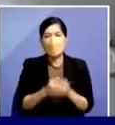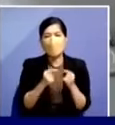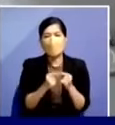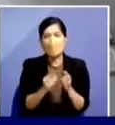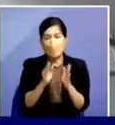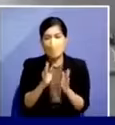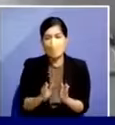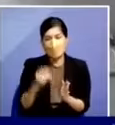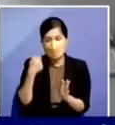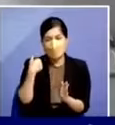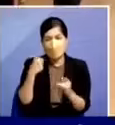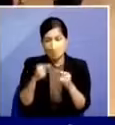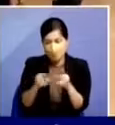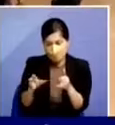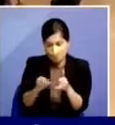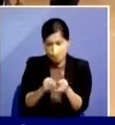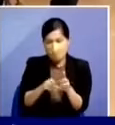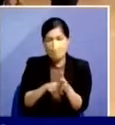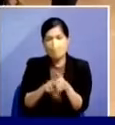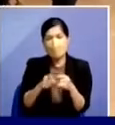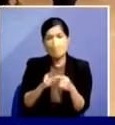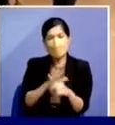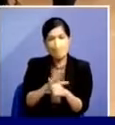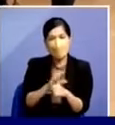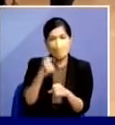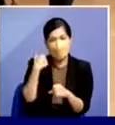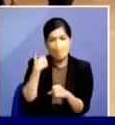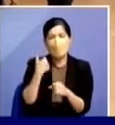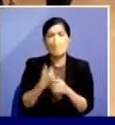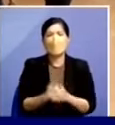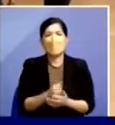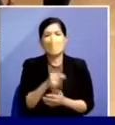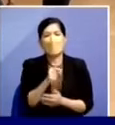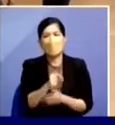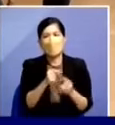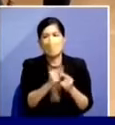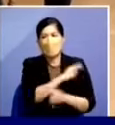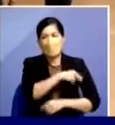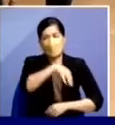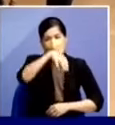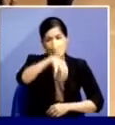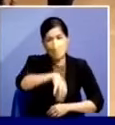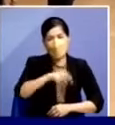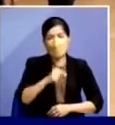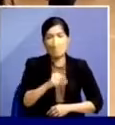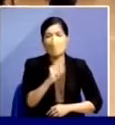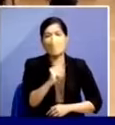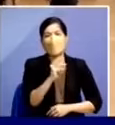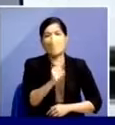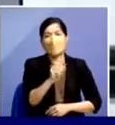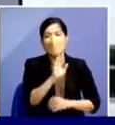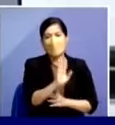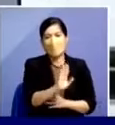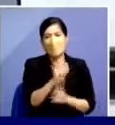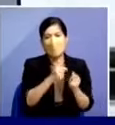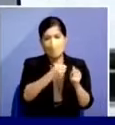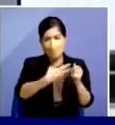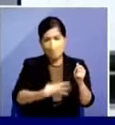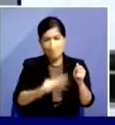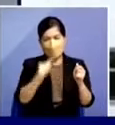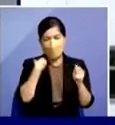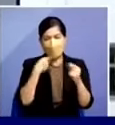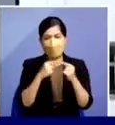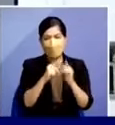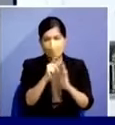บาลสนามมทร.ล้านนาตากแล้วก็โรงพยาบาลหลักใน4อำเภอฝั่งตะวันออกของจังหวัดตากนะคะซึ่งจะทำ